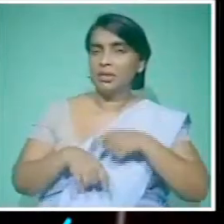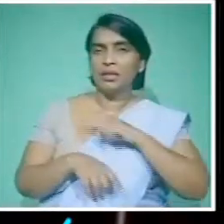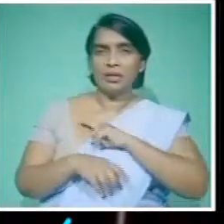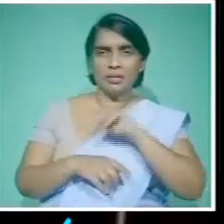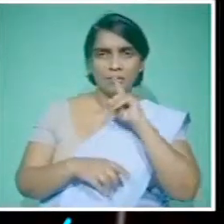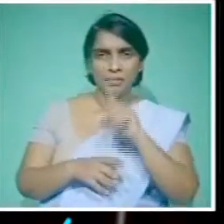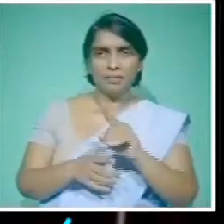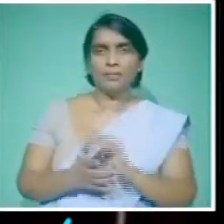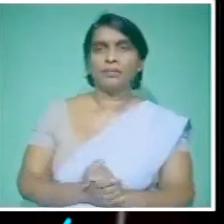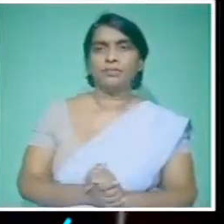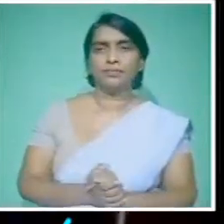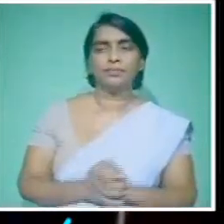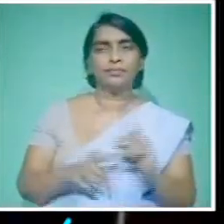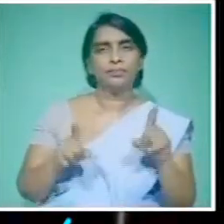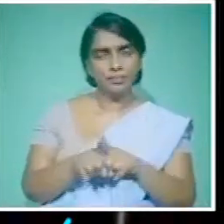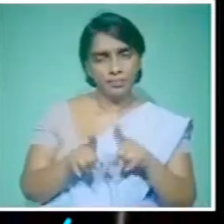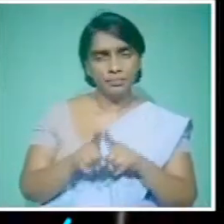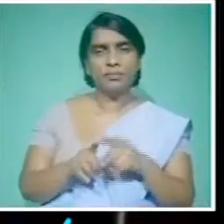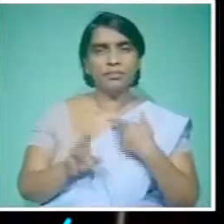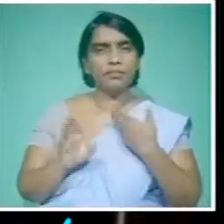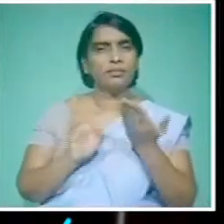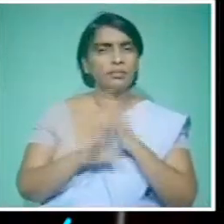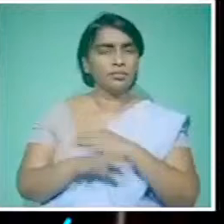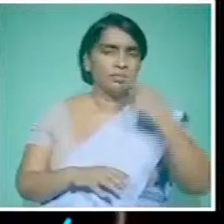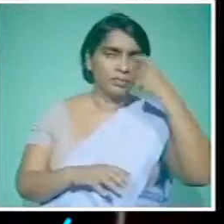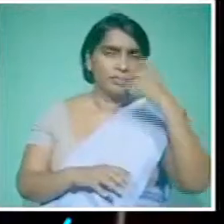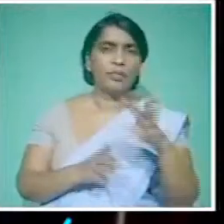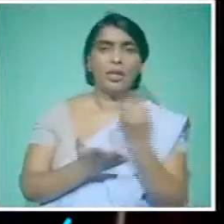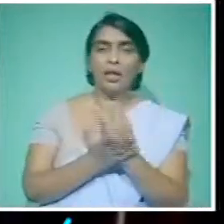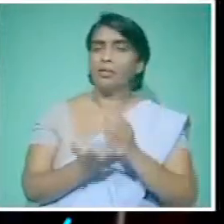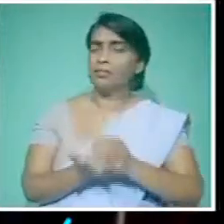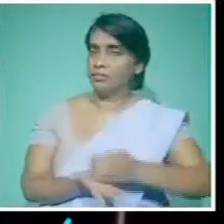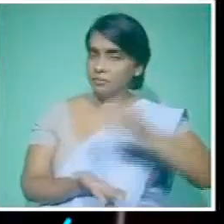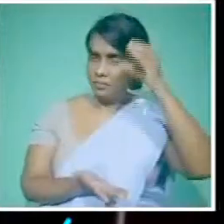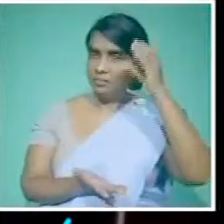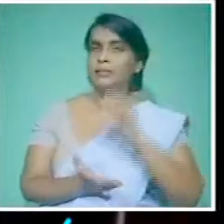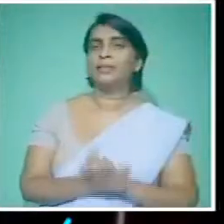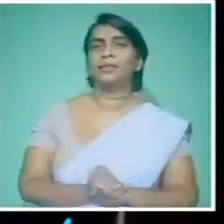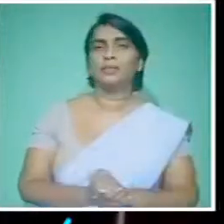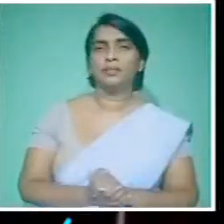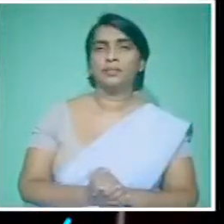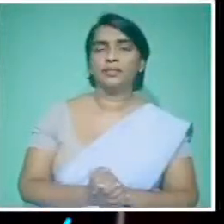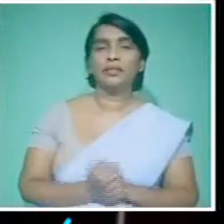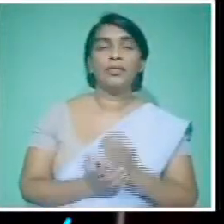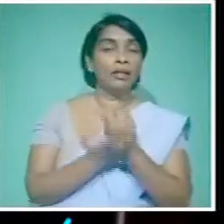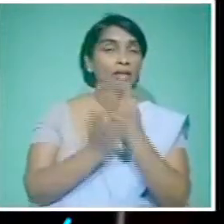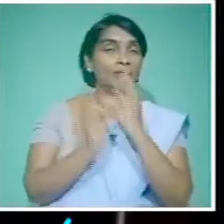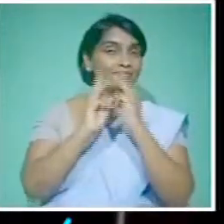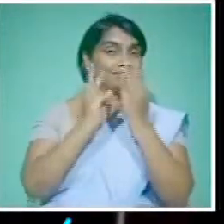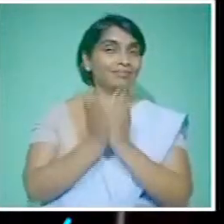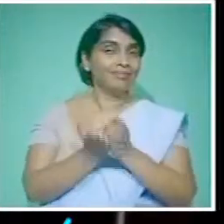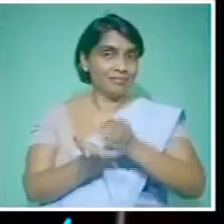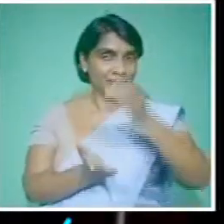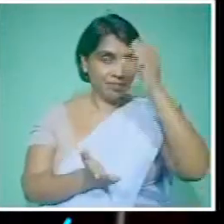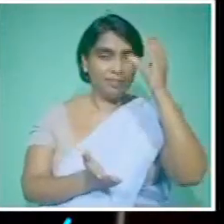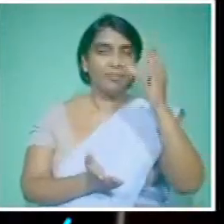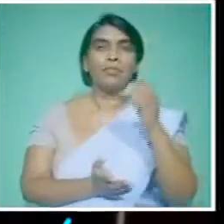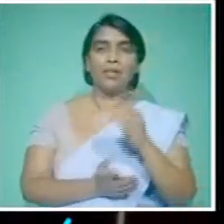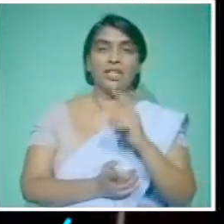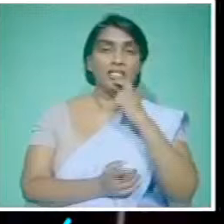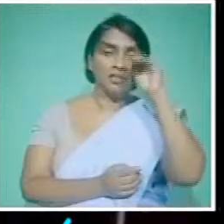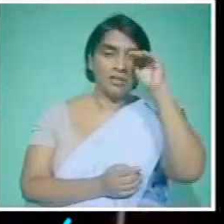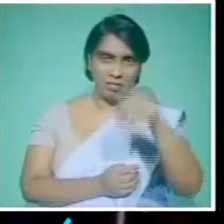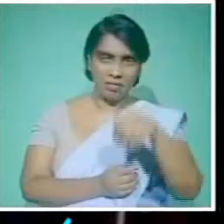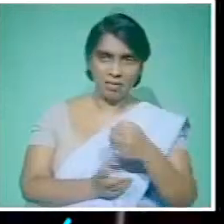kiwwe. E wagema thamai api pahugiye kale dakka nelum kuluna. Nelum kuluna gena meka sudu